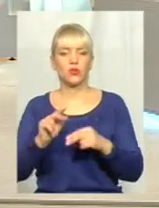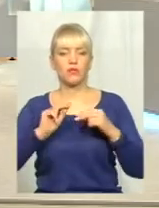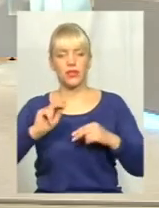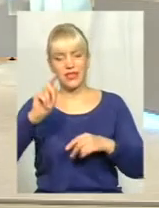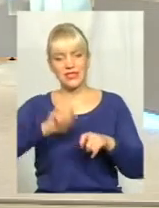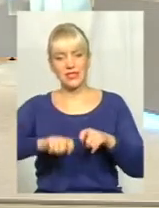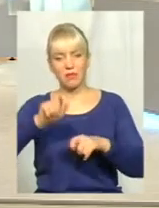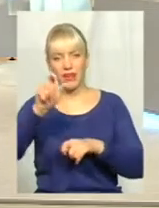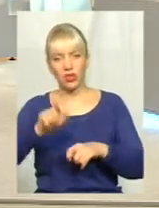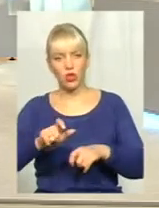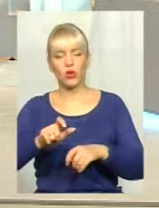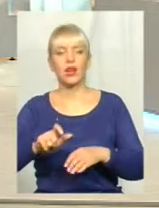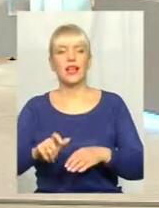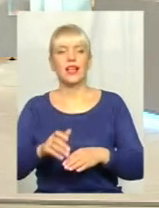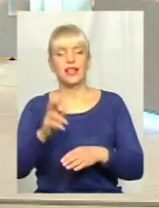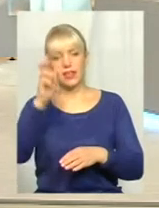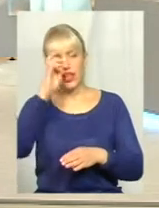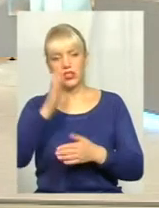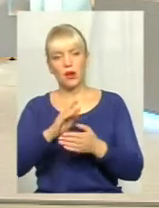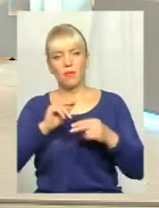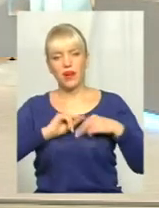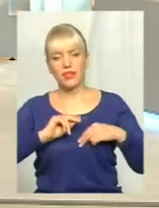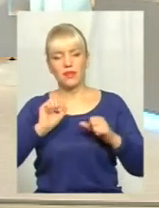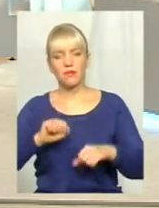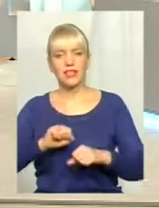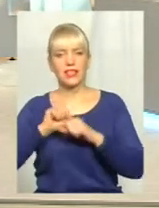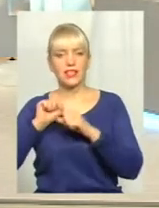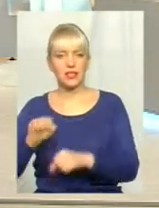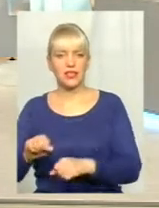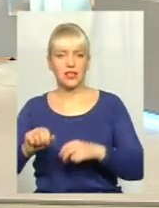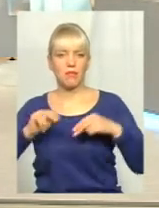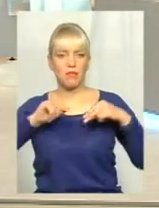міг захистити, реально захистити права найманого працівника?